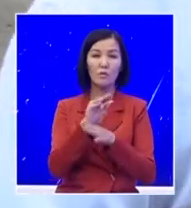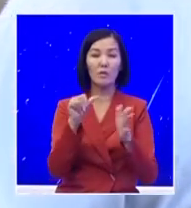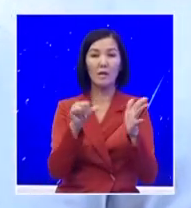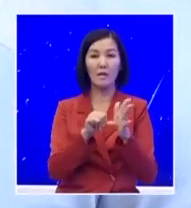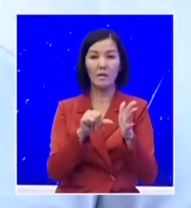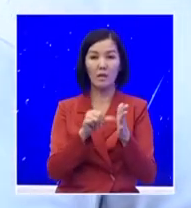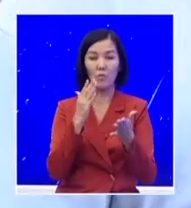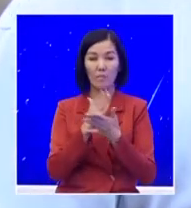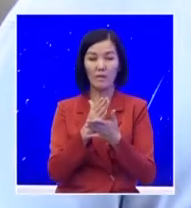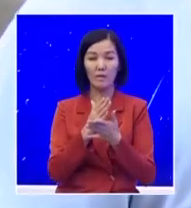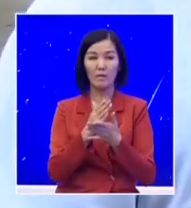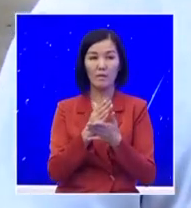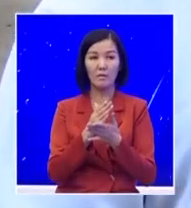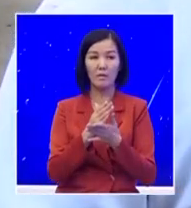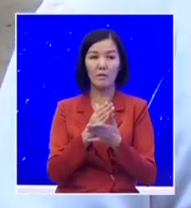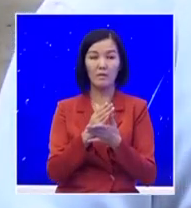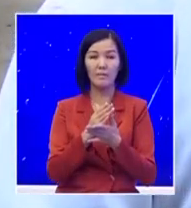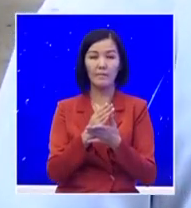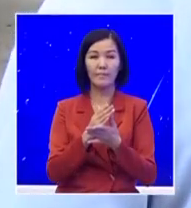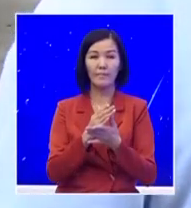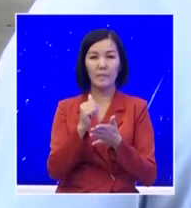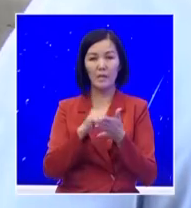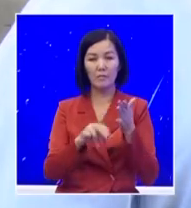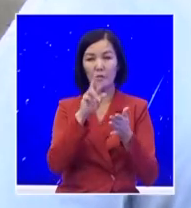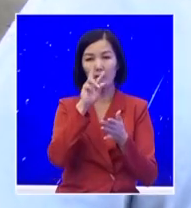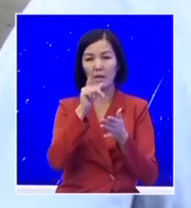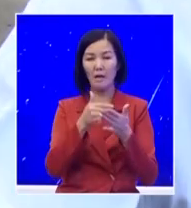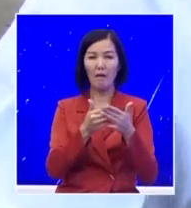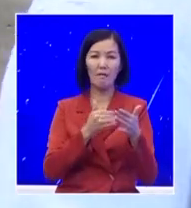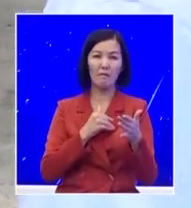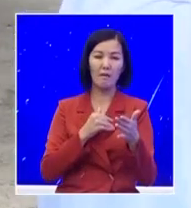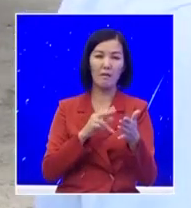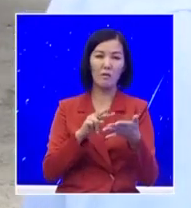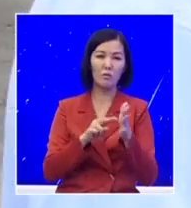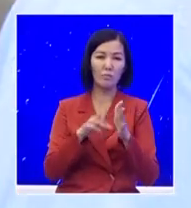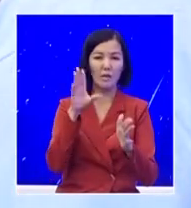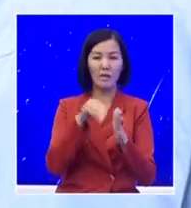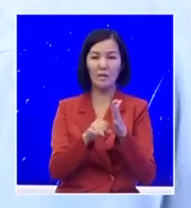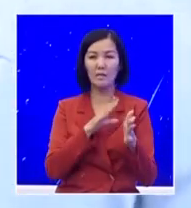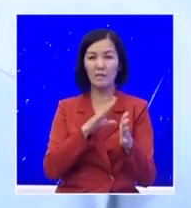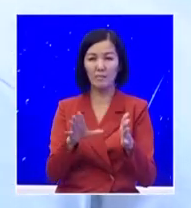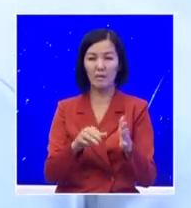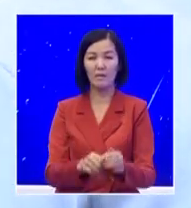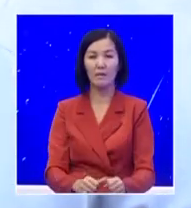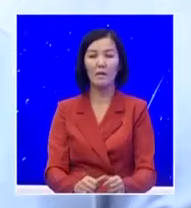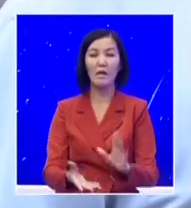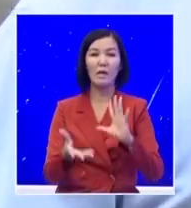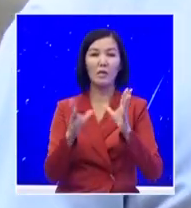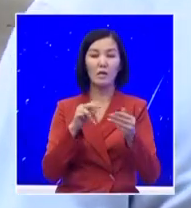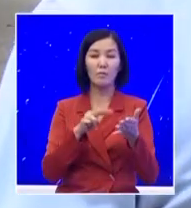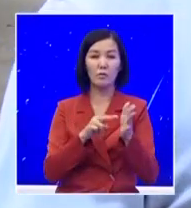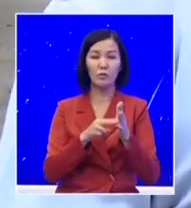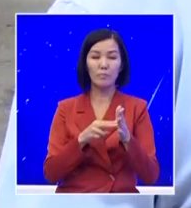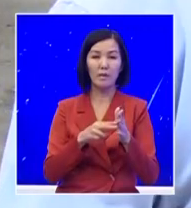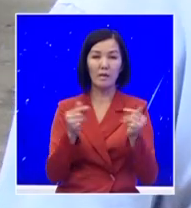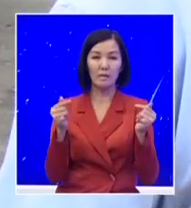шығып атыр, көрдіңіз бе? Сондай бір непредусмотренный жаңағы жұмыстар кезігіп атыр. Жалпы бәрі жоспарға сай, уақытылмен